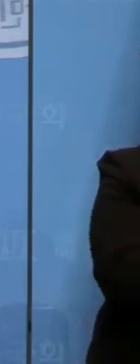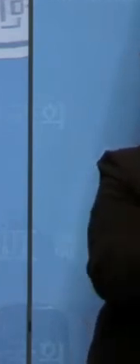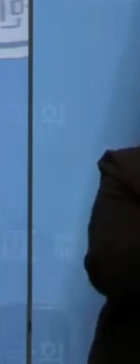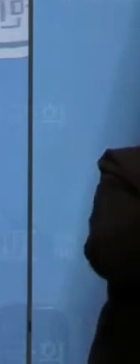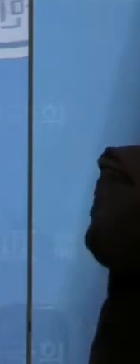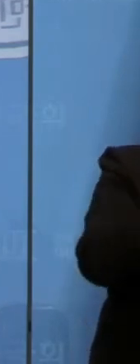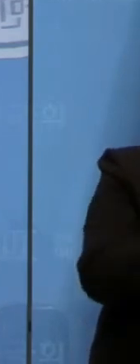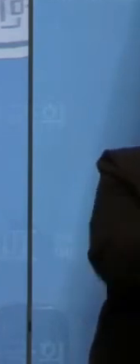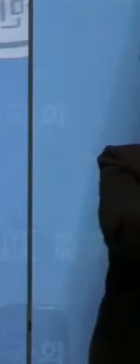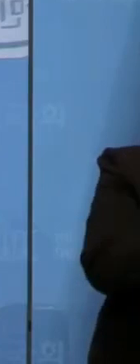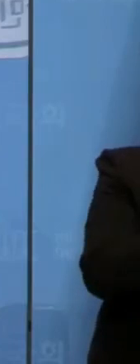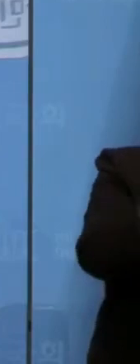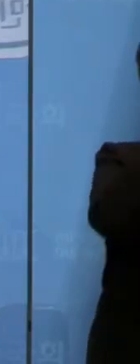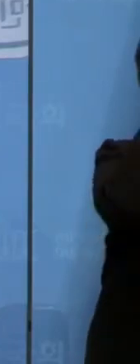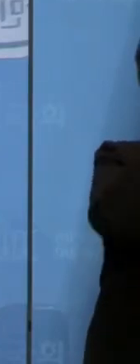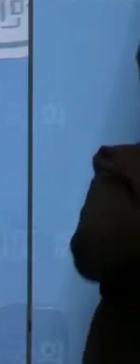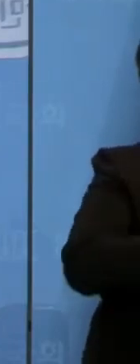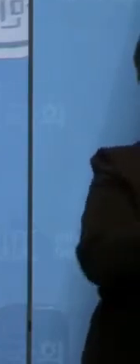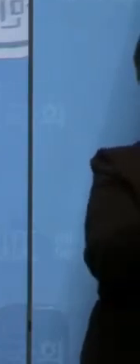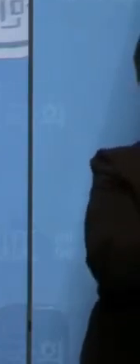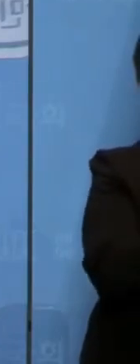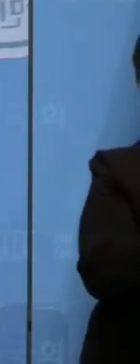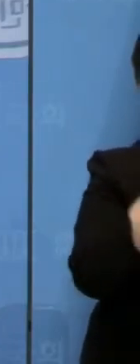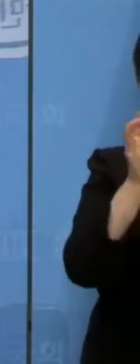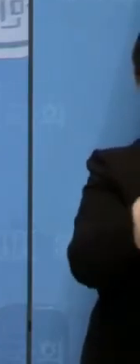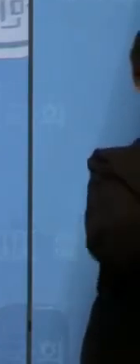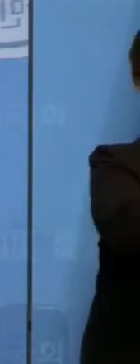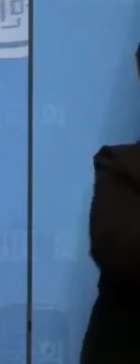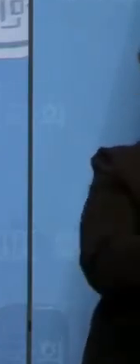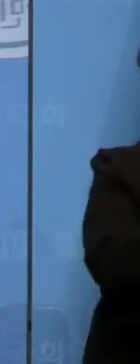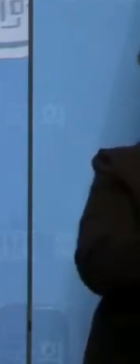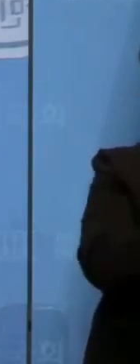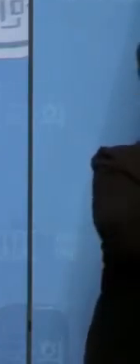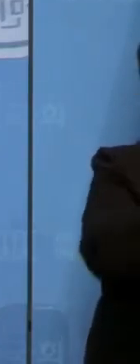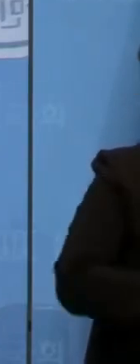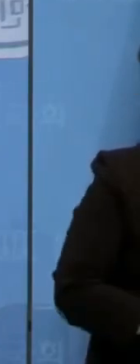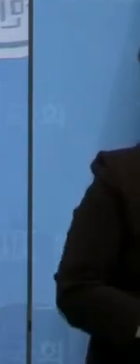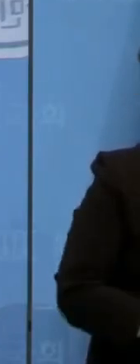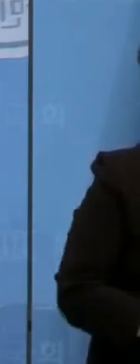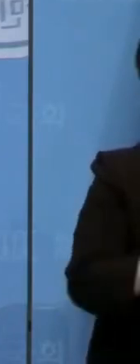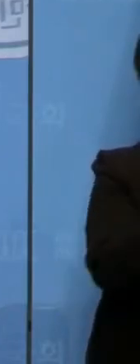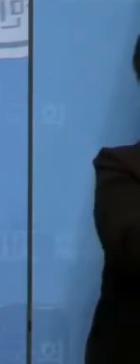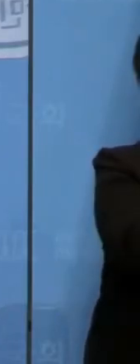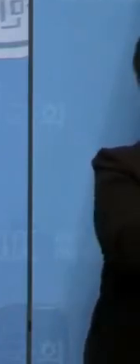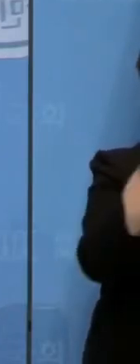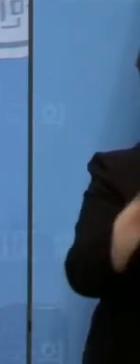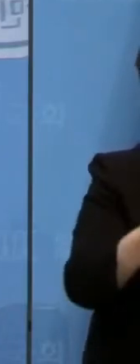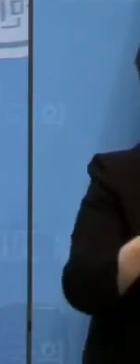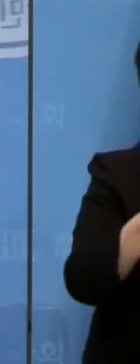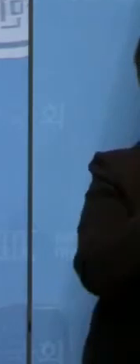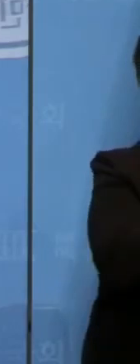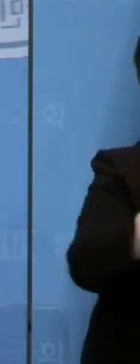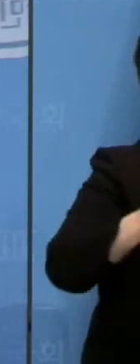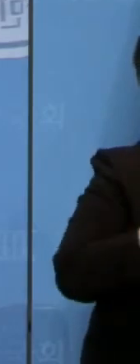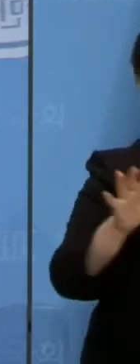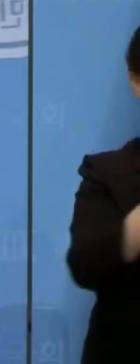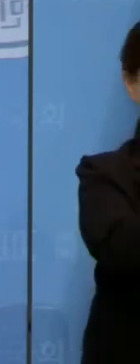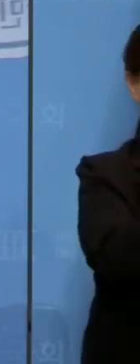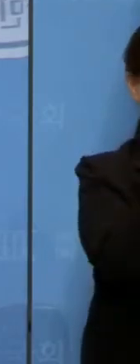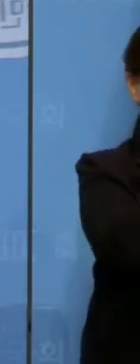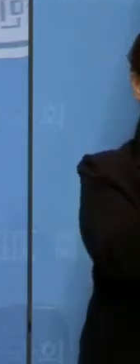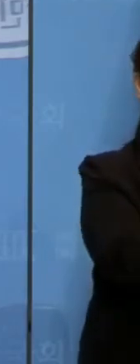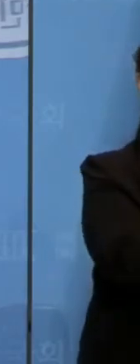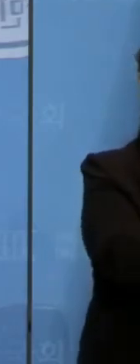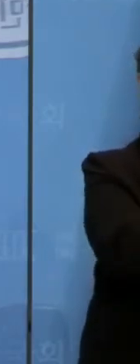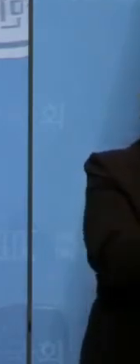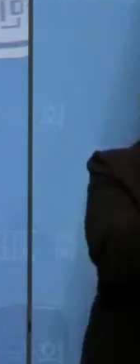공장과 기술을 통째로 수출해 사장까지 구속된 적이 있습니다. 오랫동안 미얀마 군부와 깊은 인연을 가지고